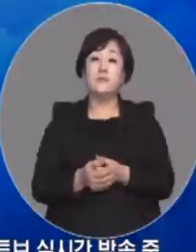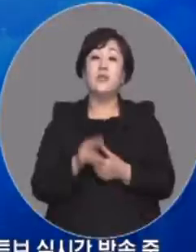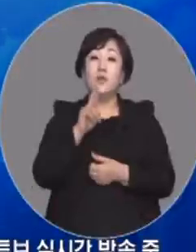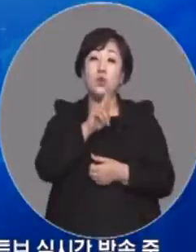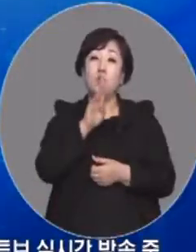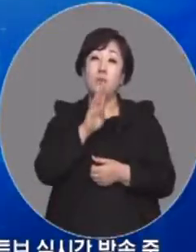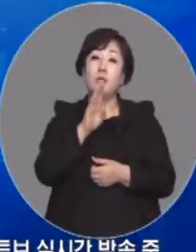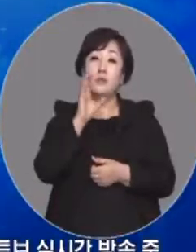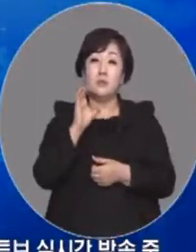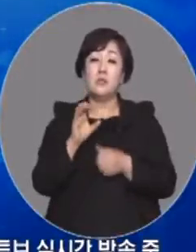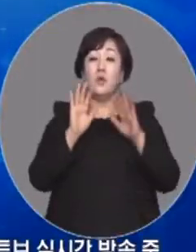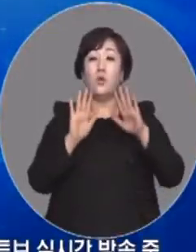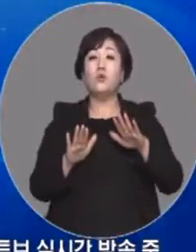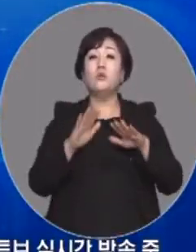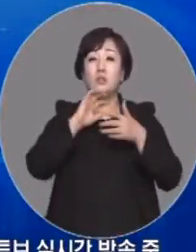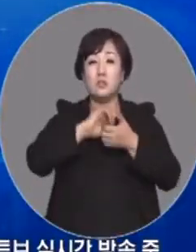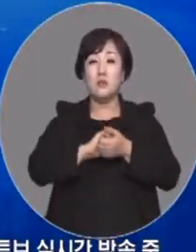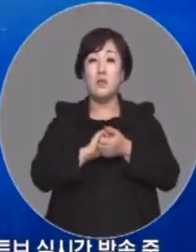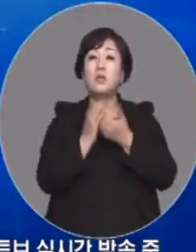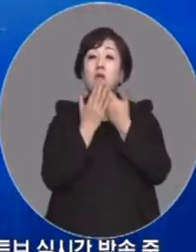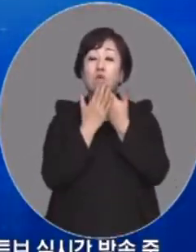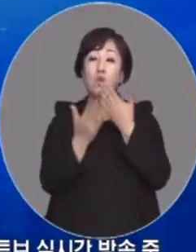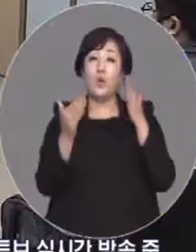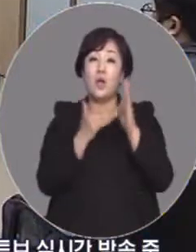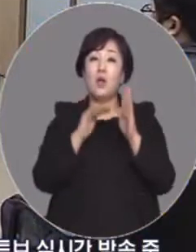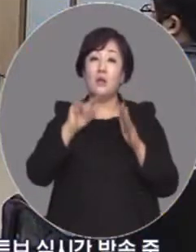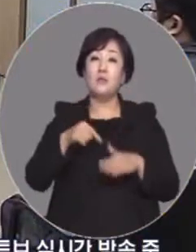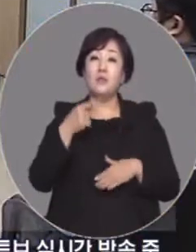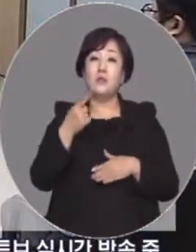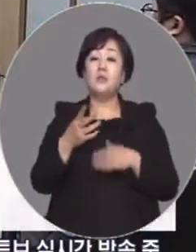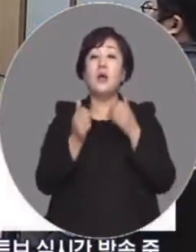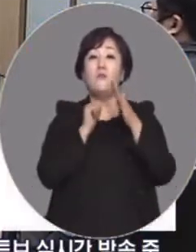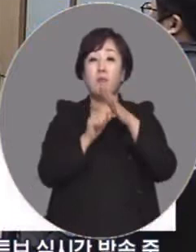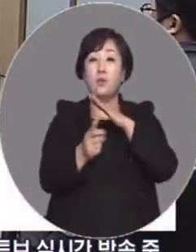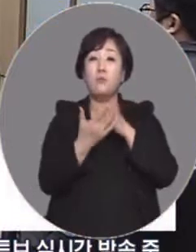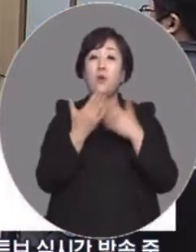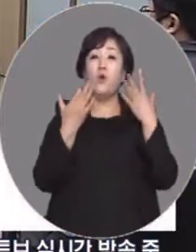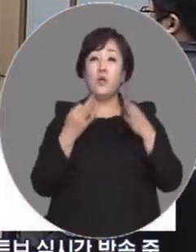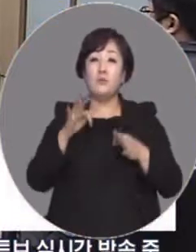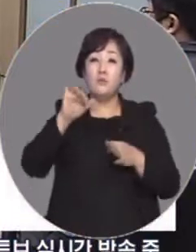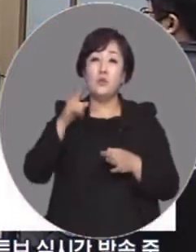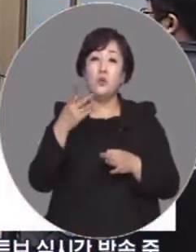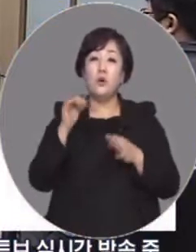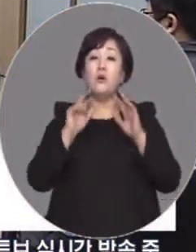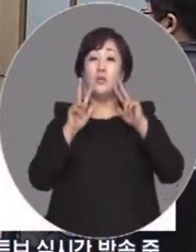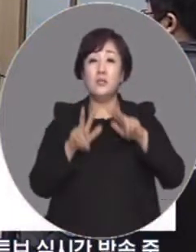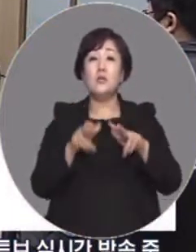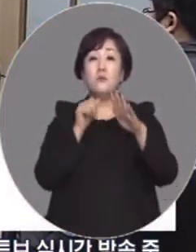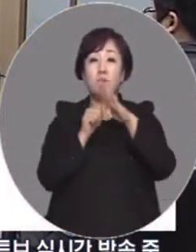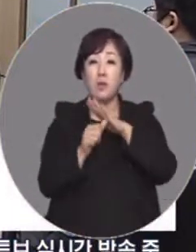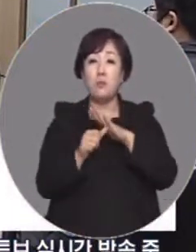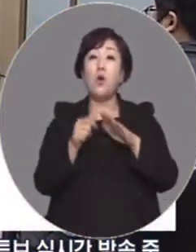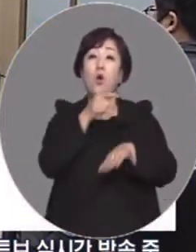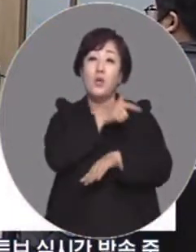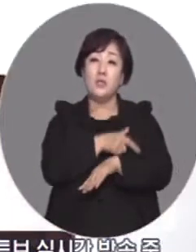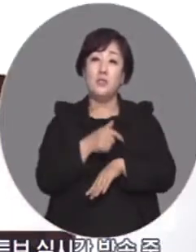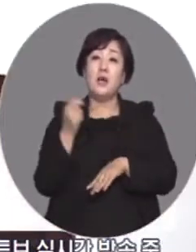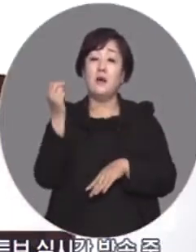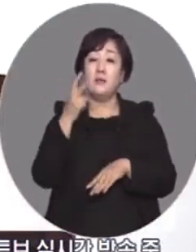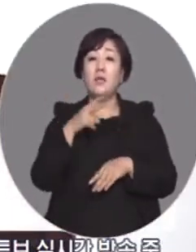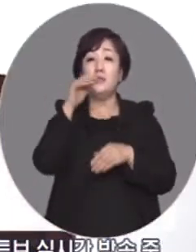ubc 울산방송 은 오늘 전기 2주 총회를 열고 차기 대표이사의 김종 걸 혐 대표이사를 재선임